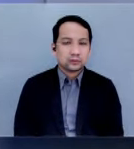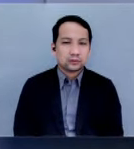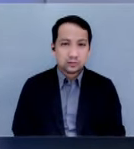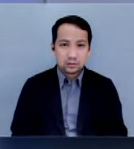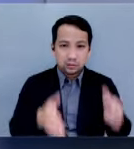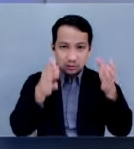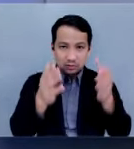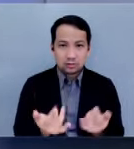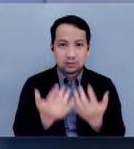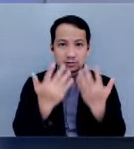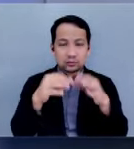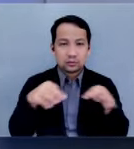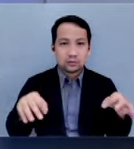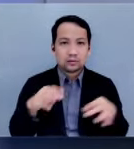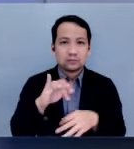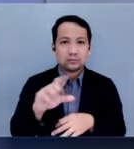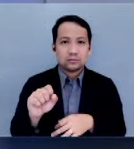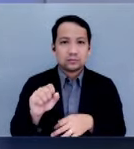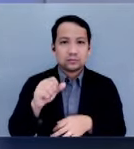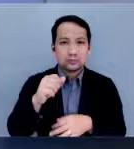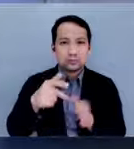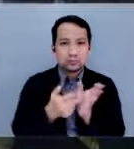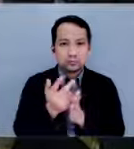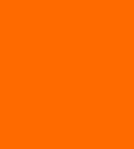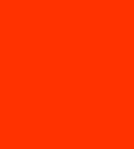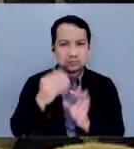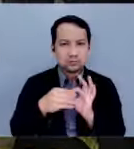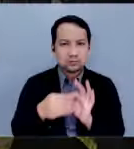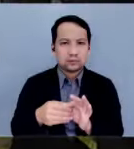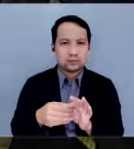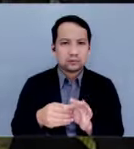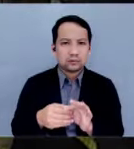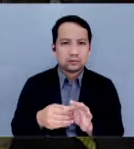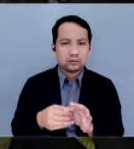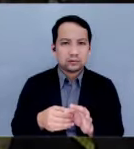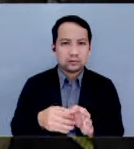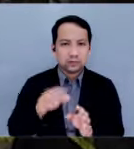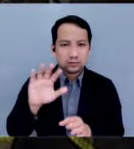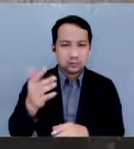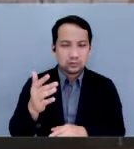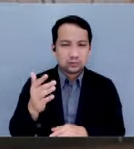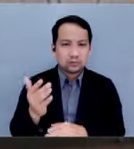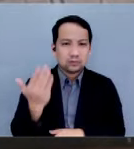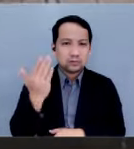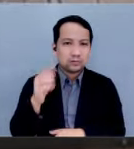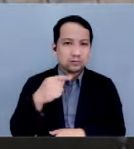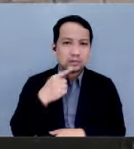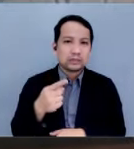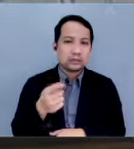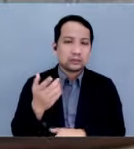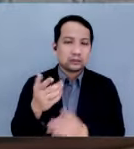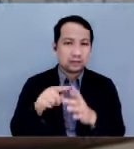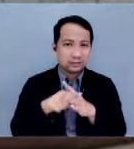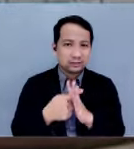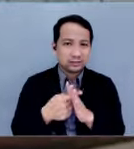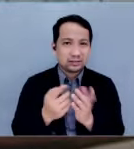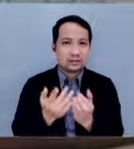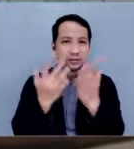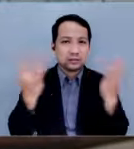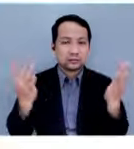barangay Pinagbuhatan sa Pasig City. Bandang alas 5:30 kaninang madaling araw nang sumiklab ang sunog. Ayon sa